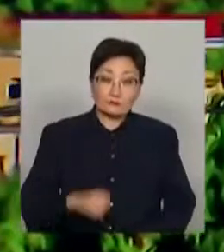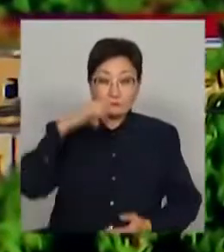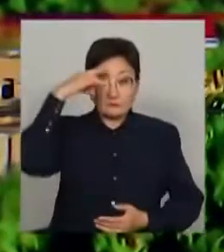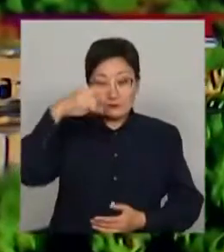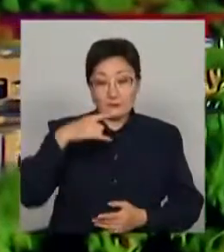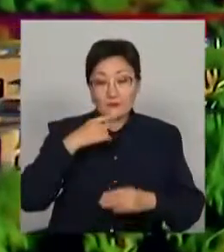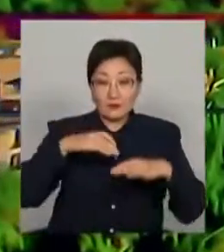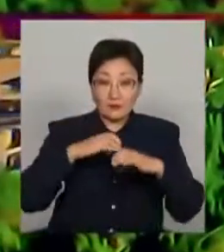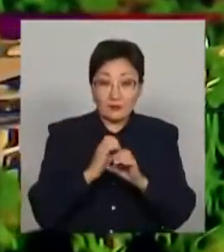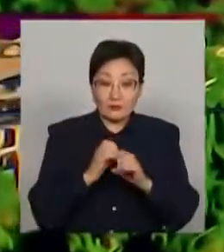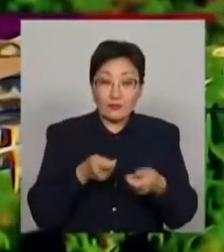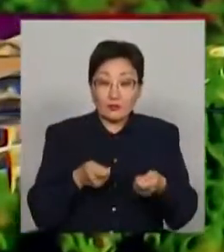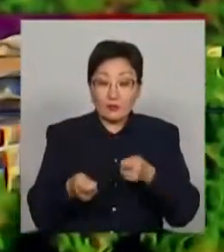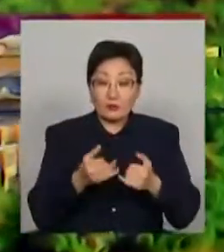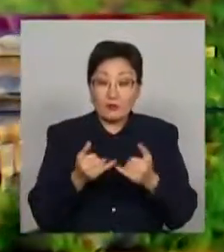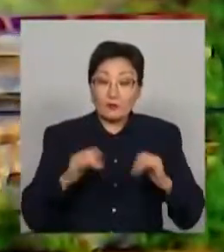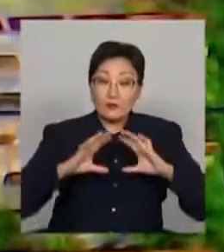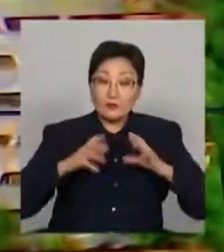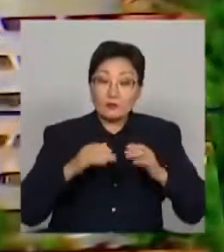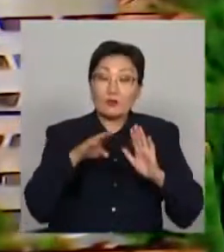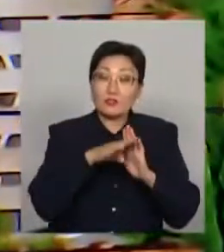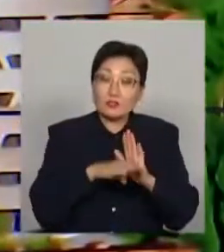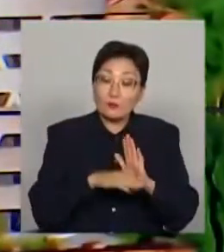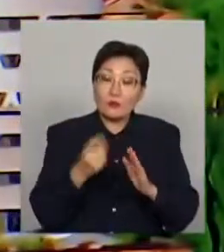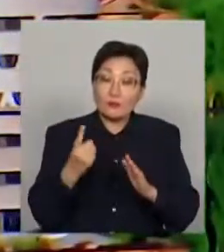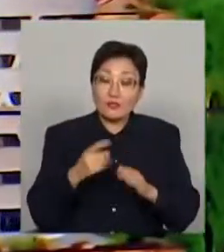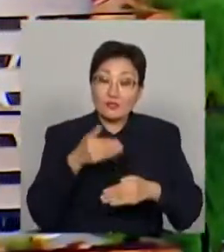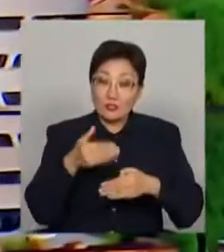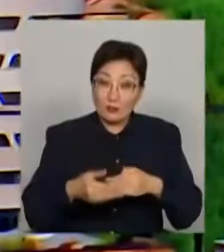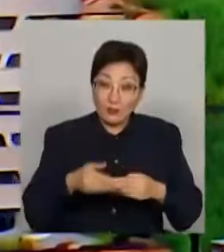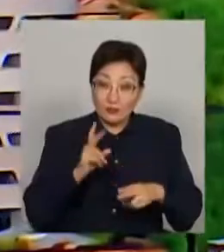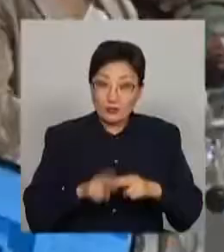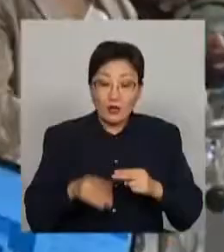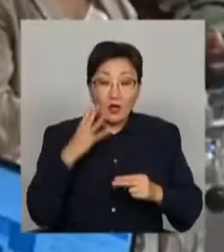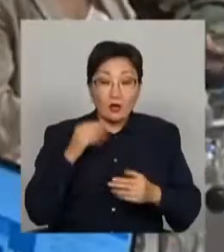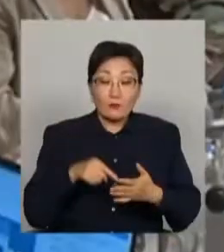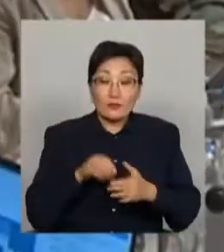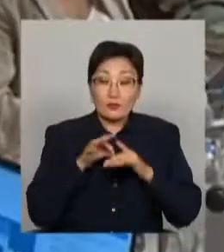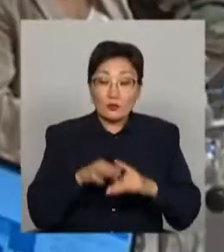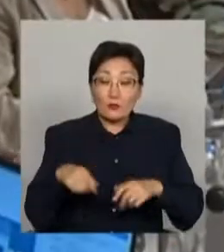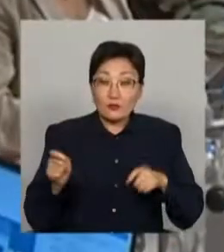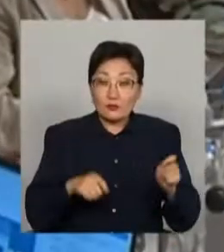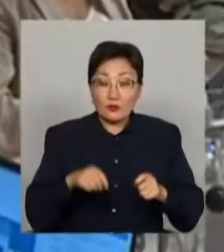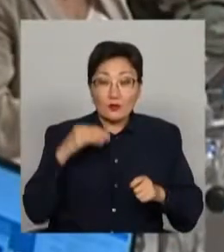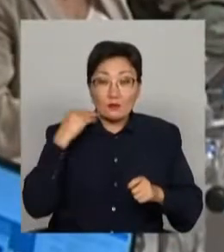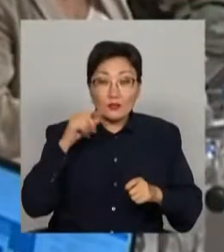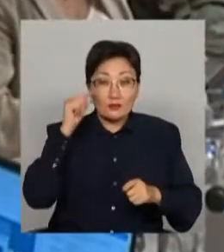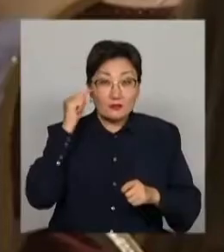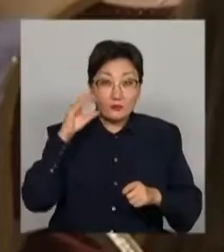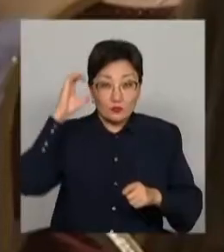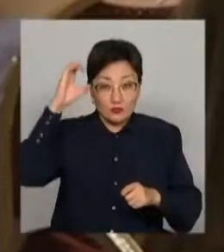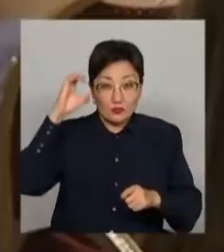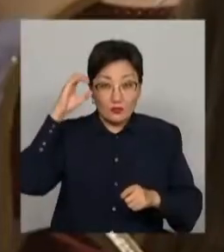Қазақстандағы зертхана көшбасшыларына арналған жаһандық бағдарламаның бірінші кезеңі аяқталды. Алматыда өткен жиынға Түркия, Қырғызстан, Өзбекстан